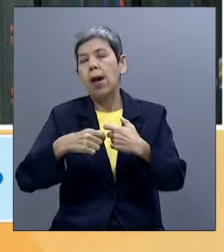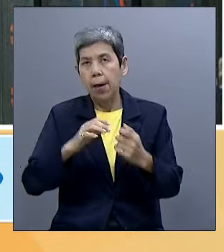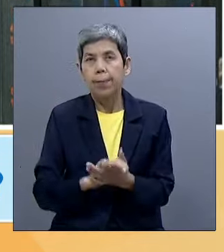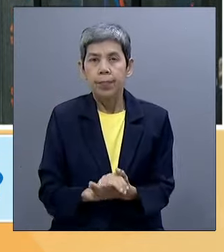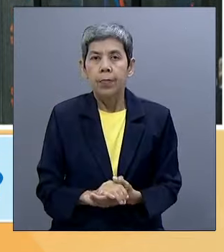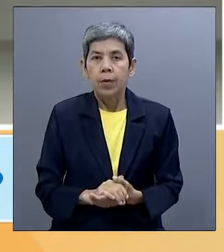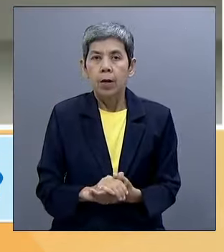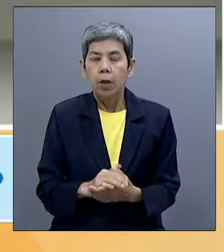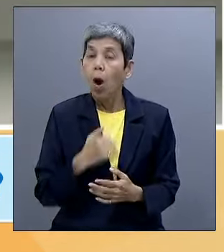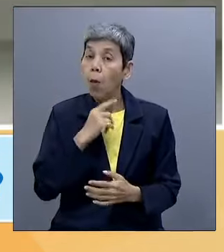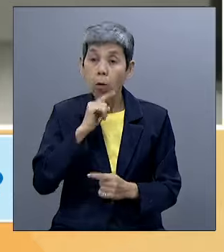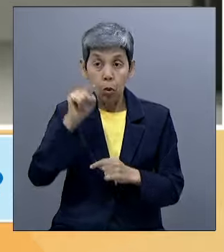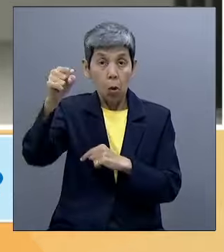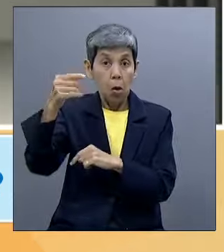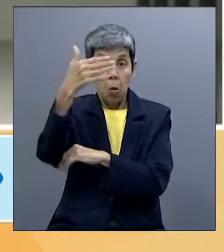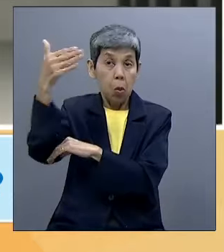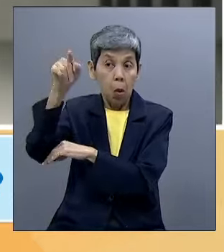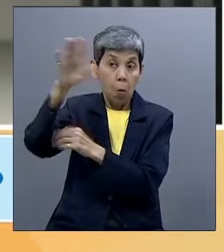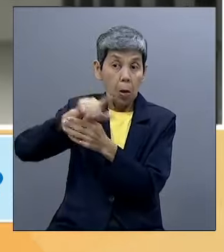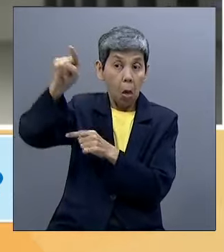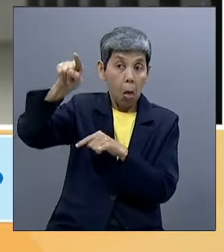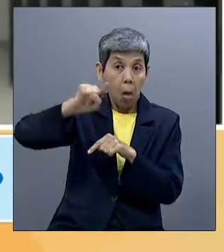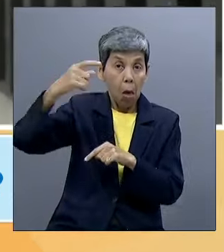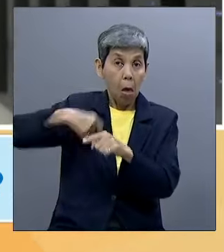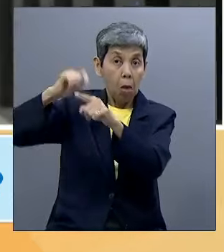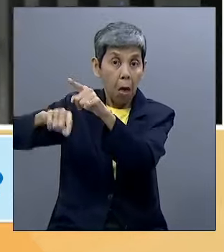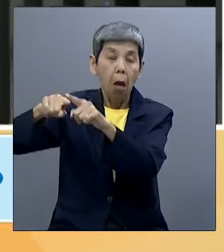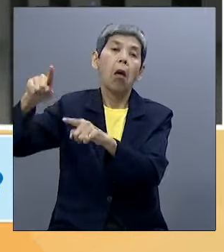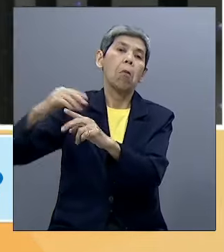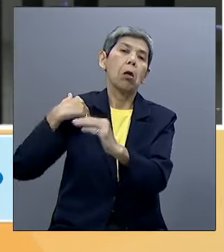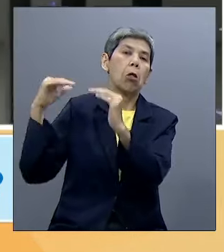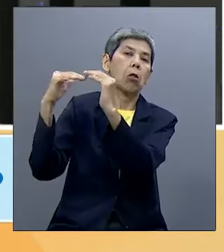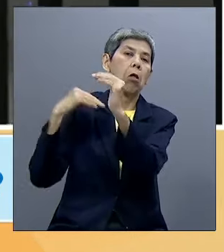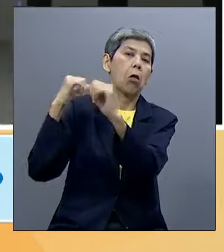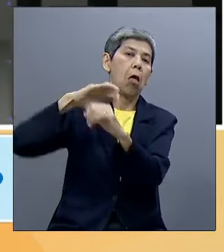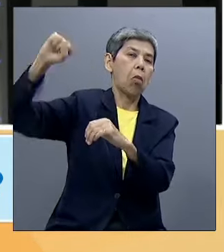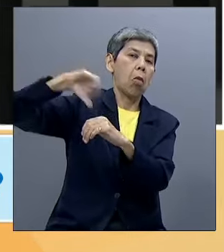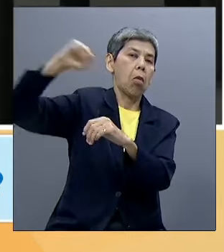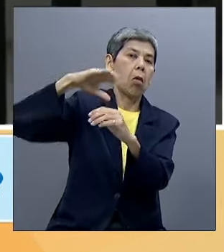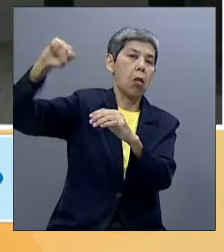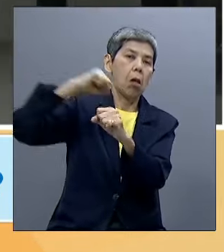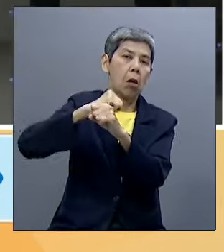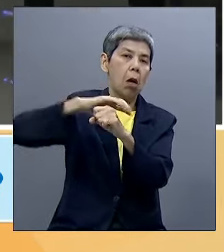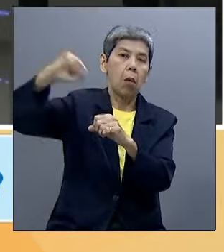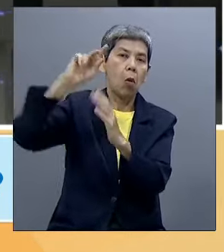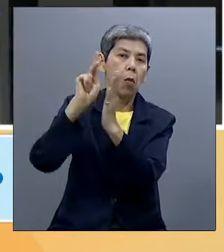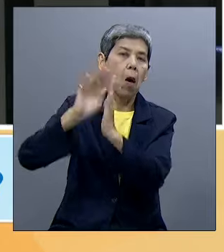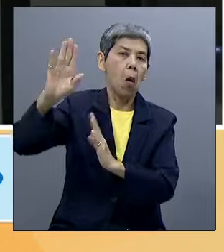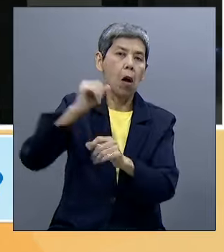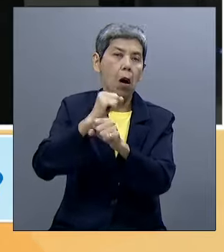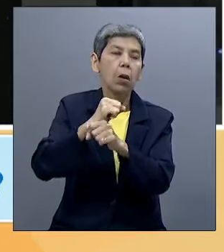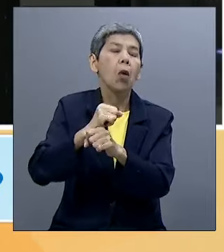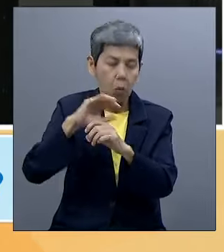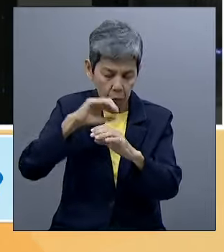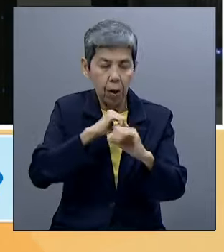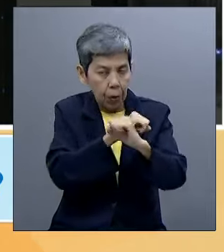วกันพอไปอยู่ในเขตอำนาจศาลของประเทศนั้นๆเขาก็สามารถเรียกว่าอะไรบังคับใช้กฎหมายโดยเฉพาะกฎหมายด้านความมั่น